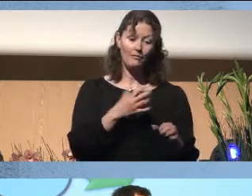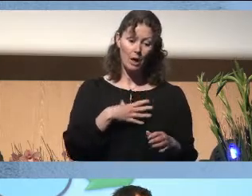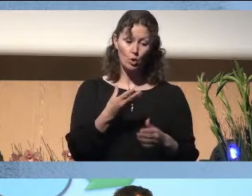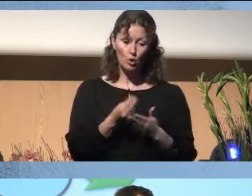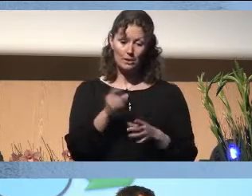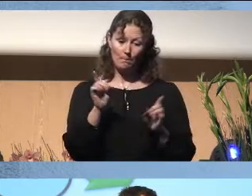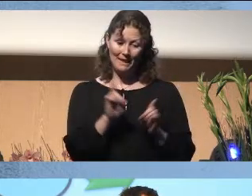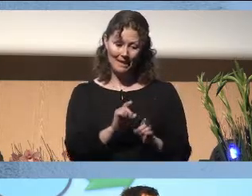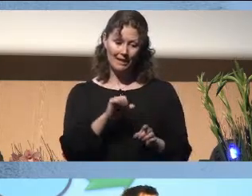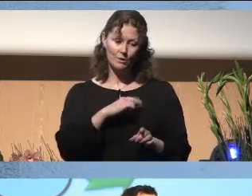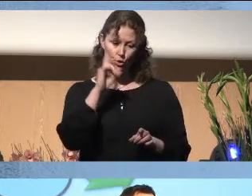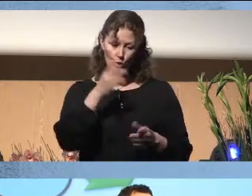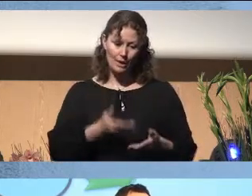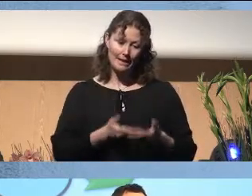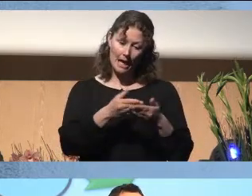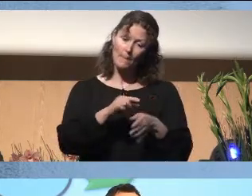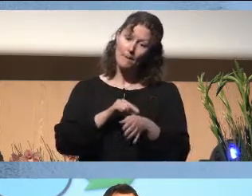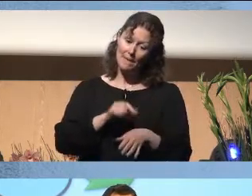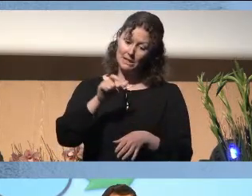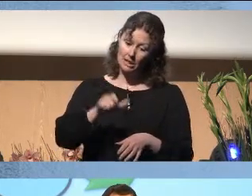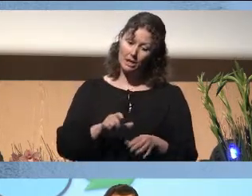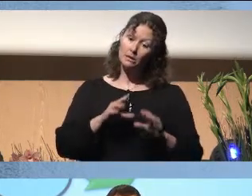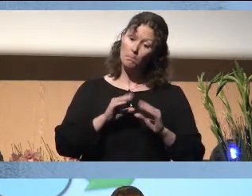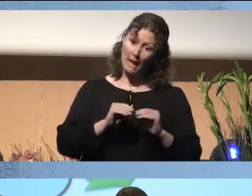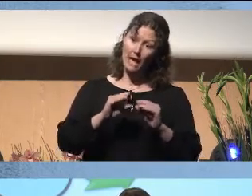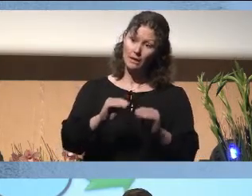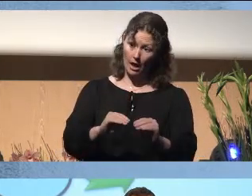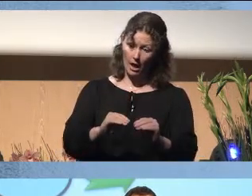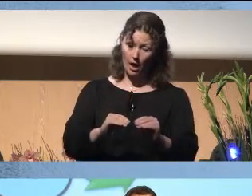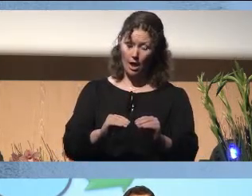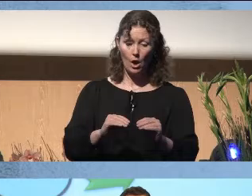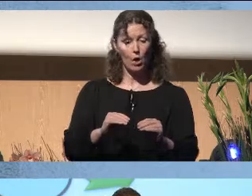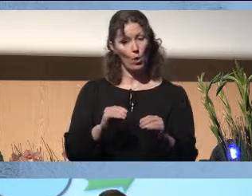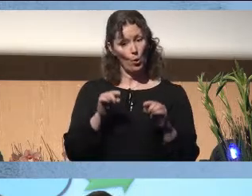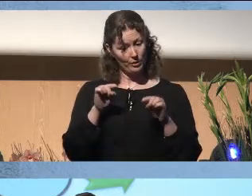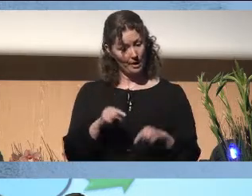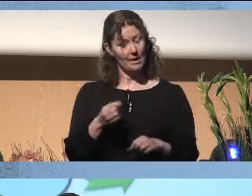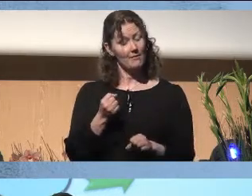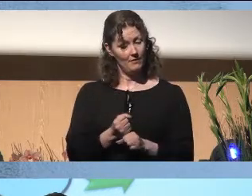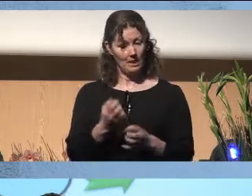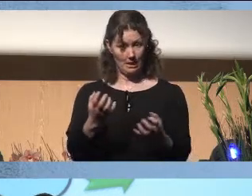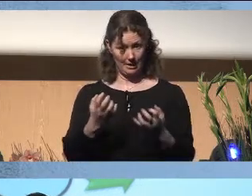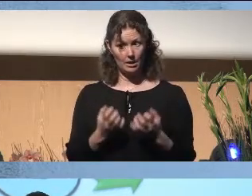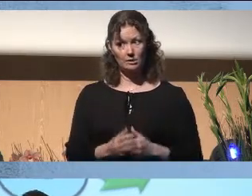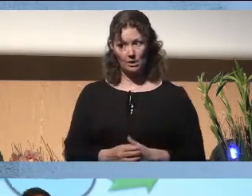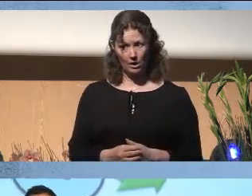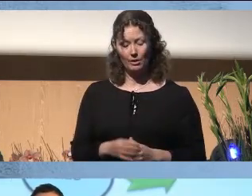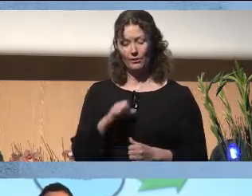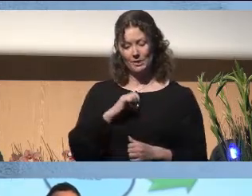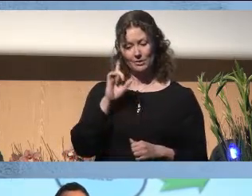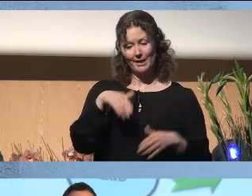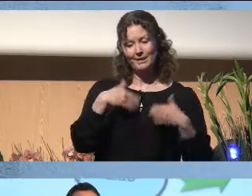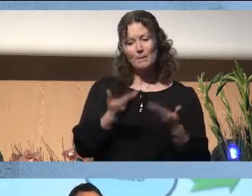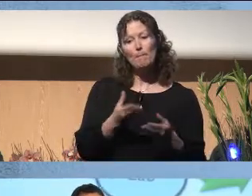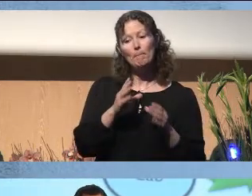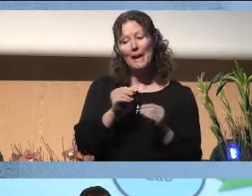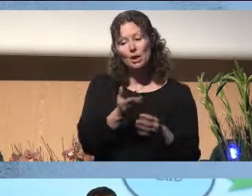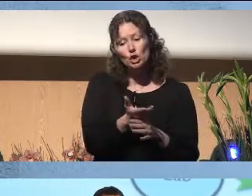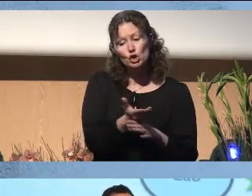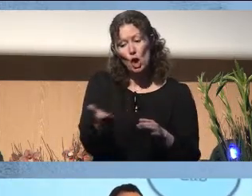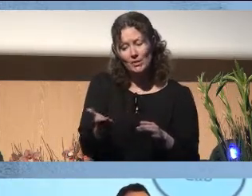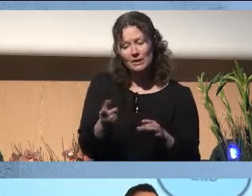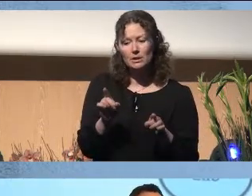om man hade kunnat hjälpa patienten bättre. Och det här är oerhört intressant. För om vi kan ge en bättre service